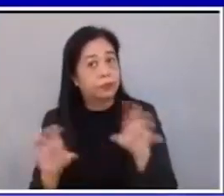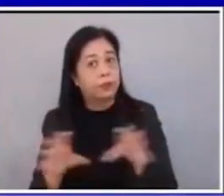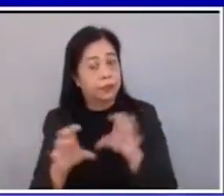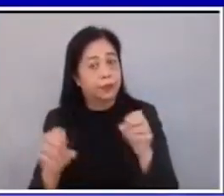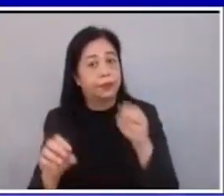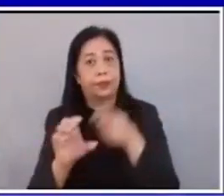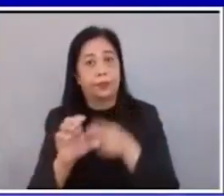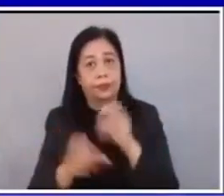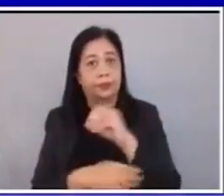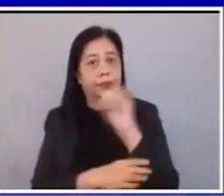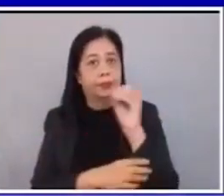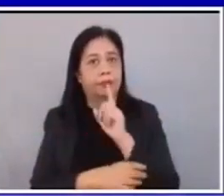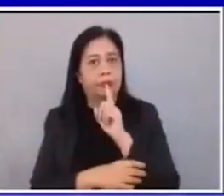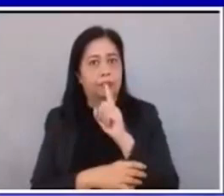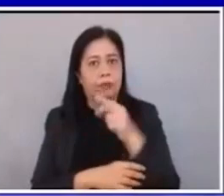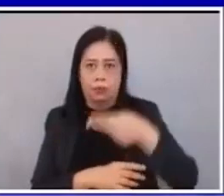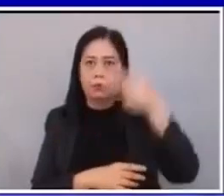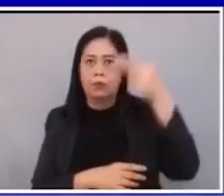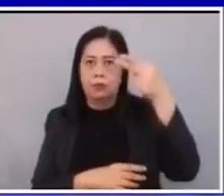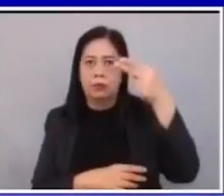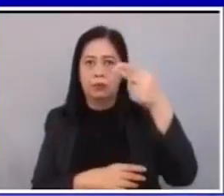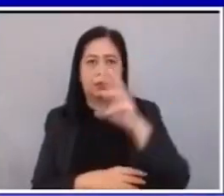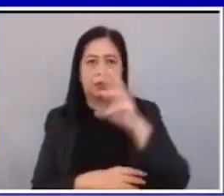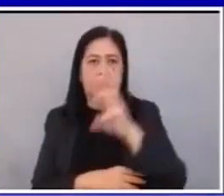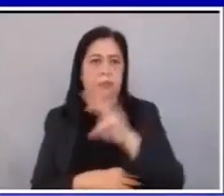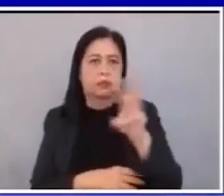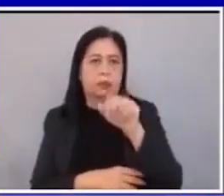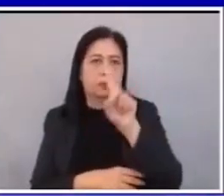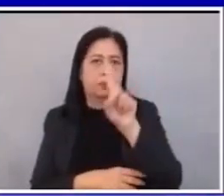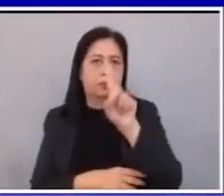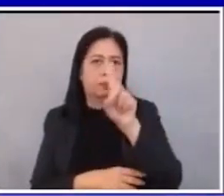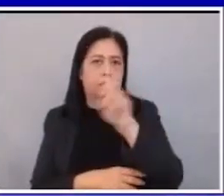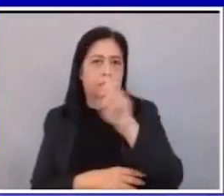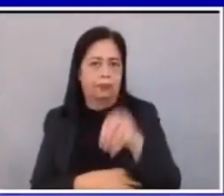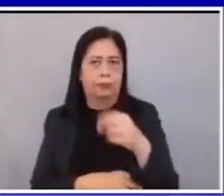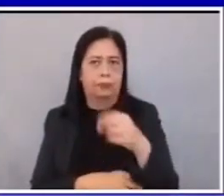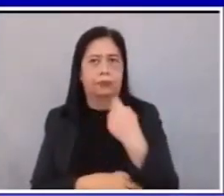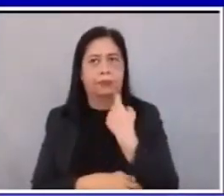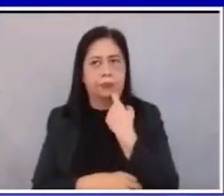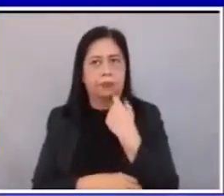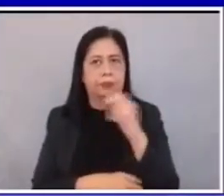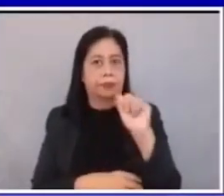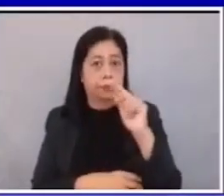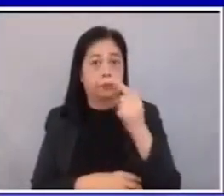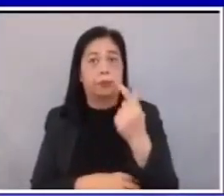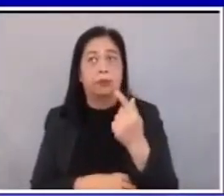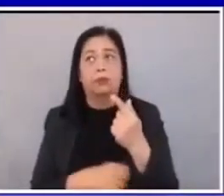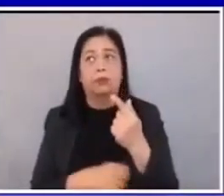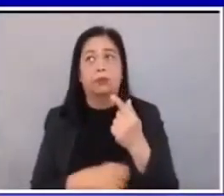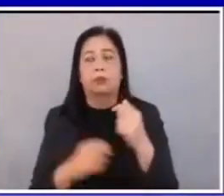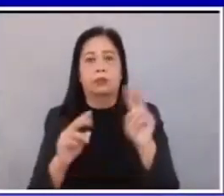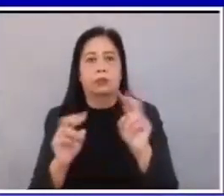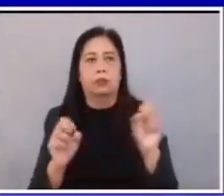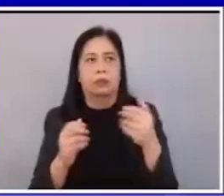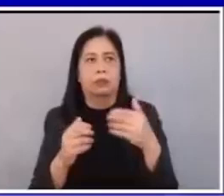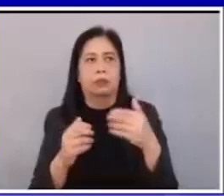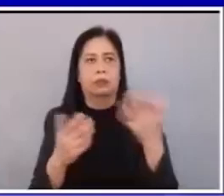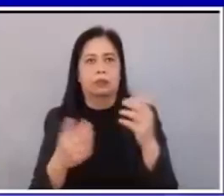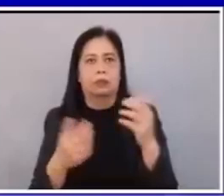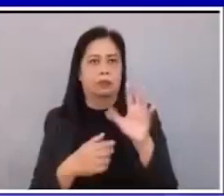is significantly higher, 66.1% nitong Agosto versus 65.2%